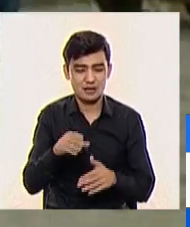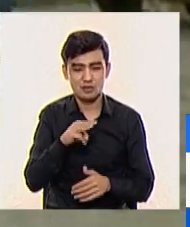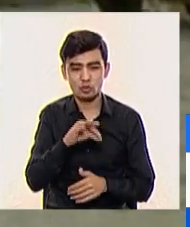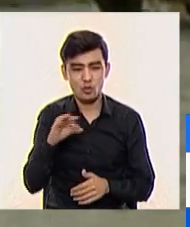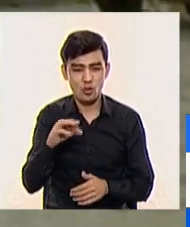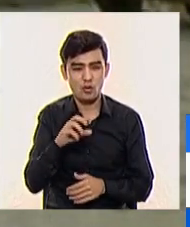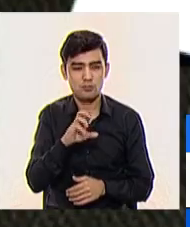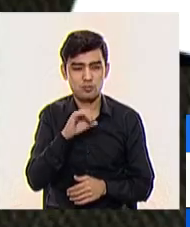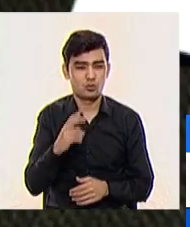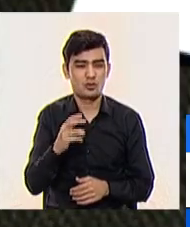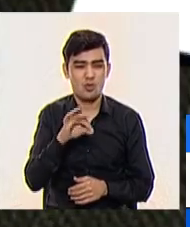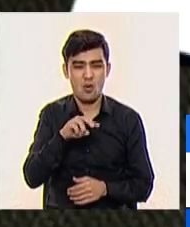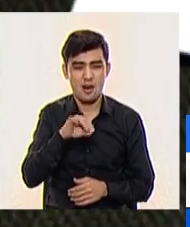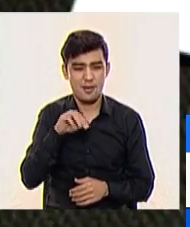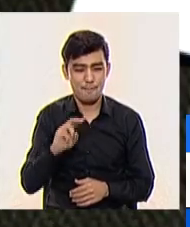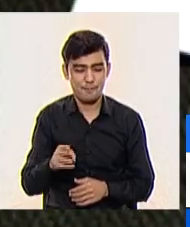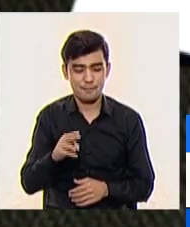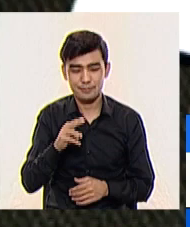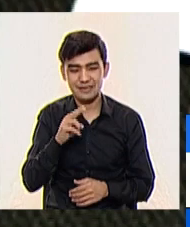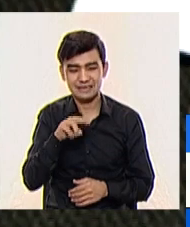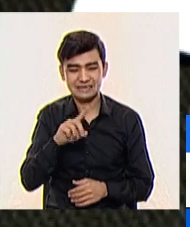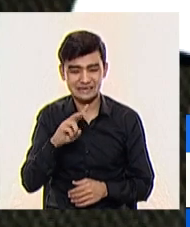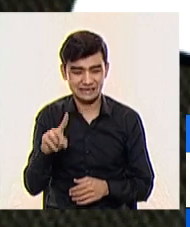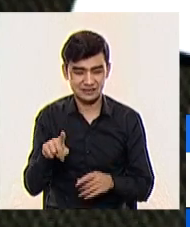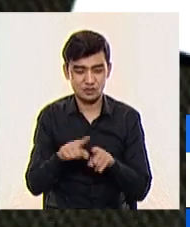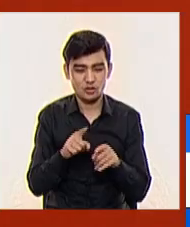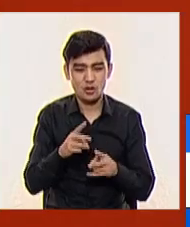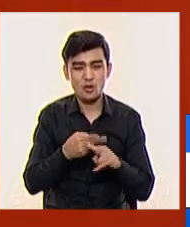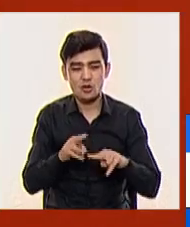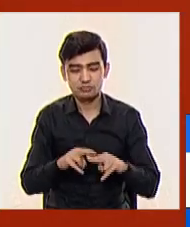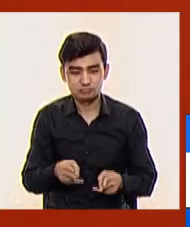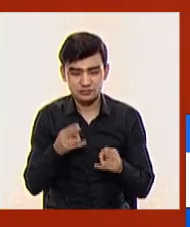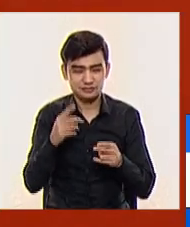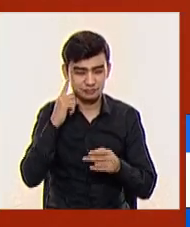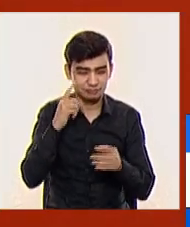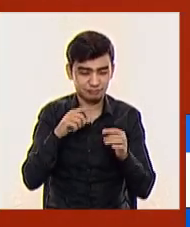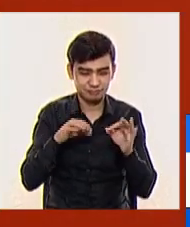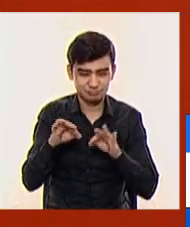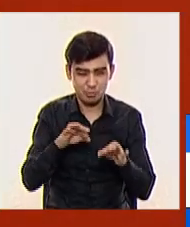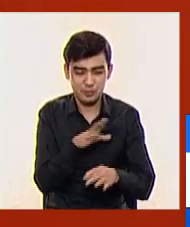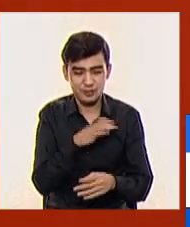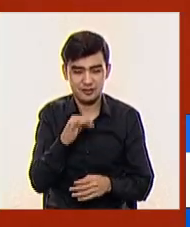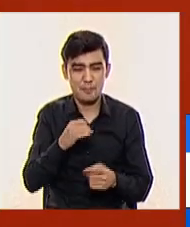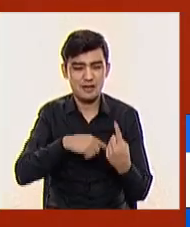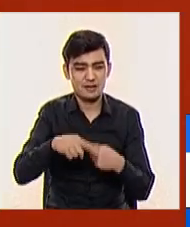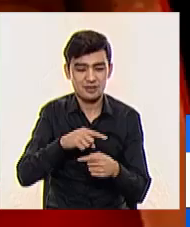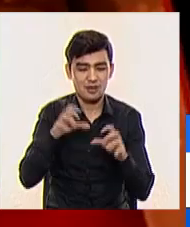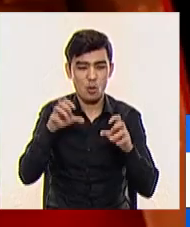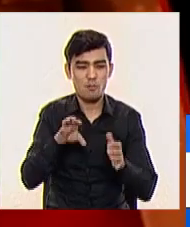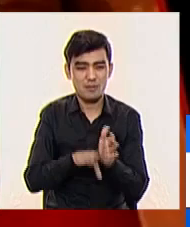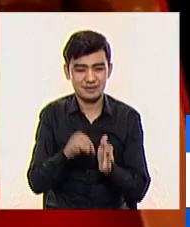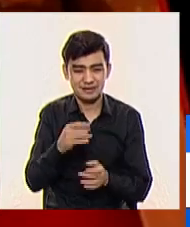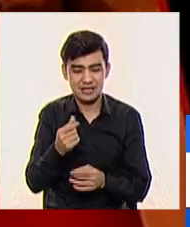букмекерская контора аленький z которые организовали преступную схему по незаконному игорному бизнесу выводу